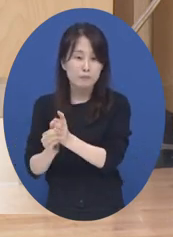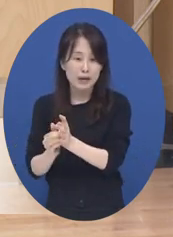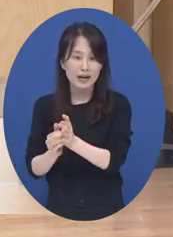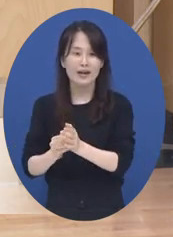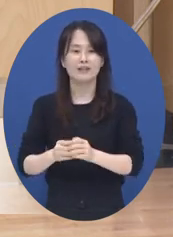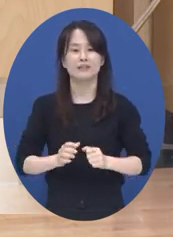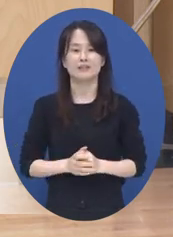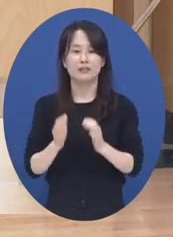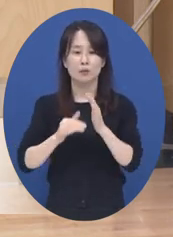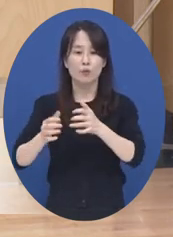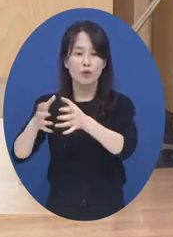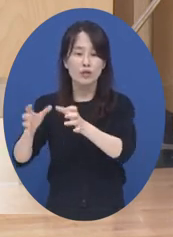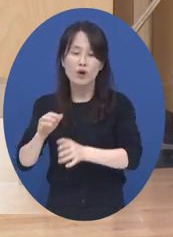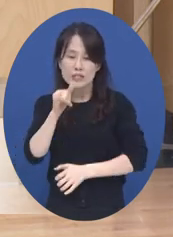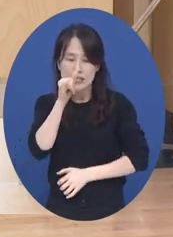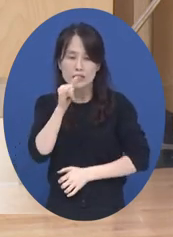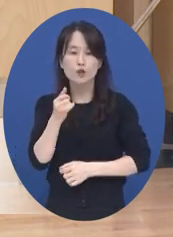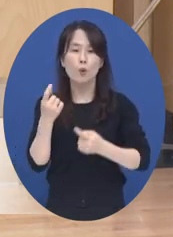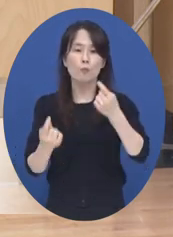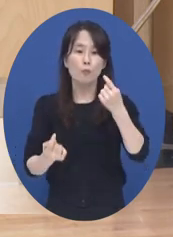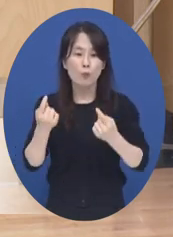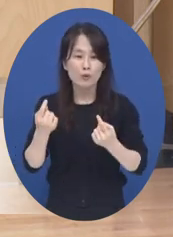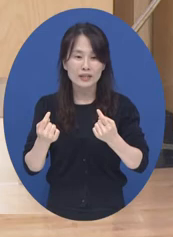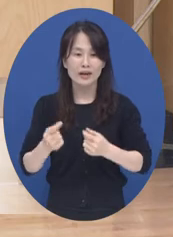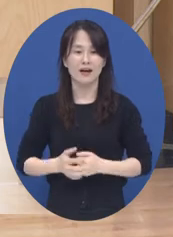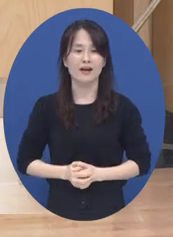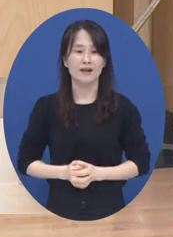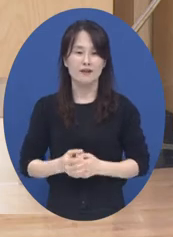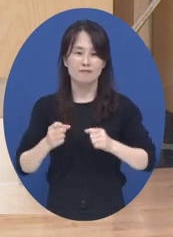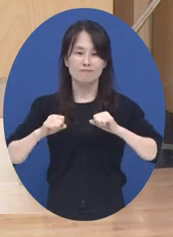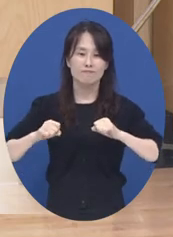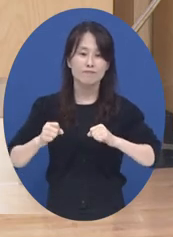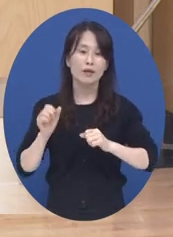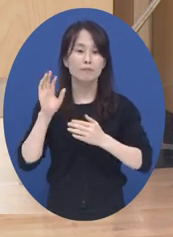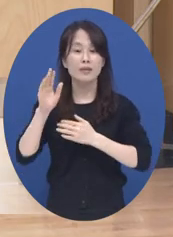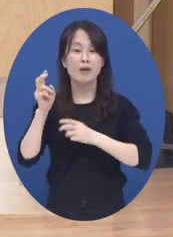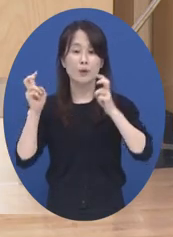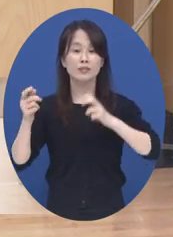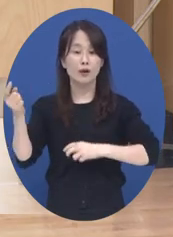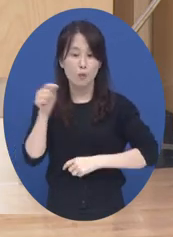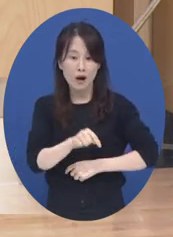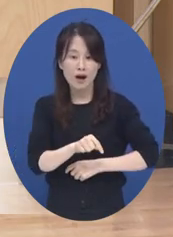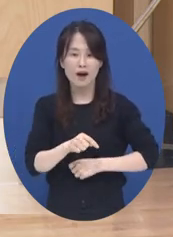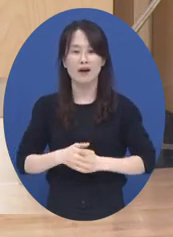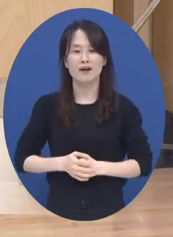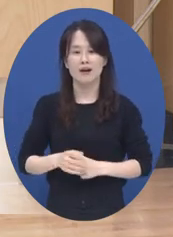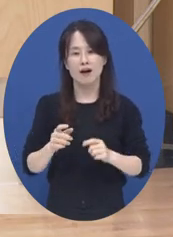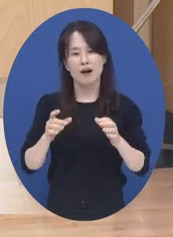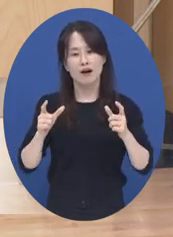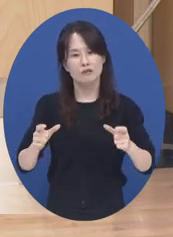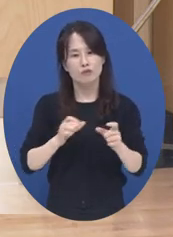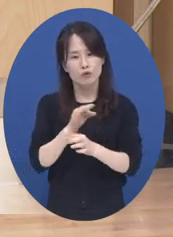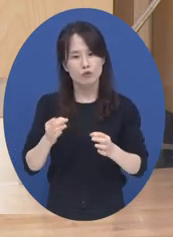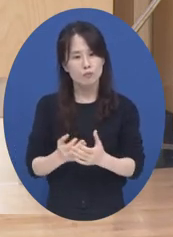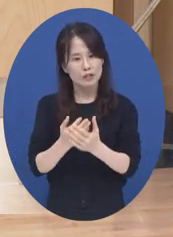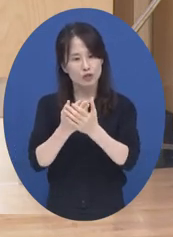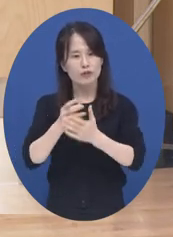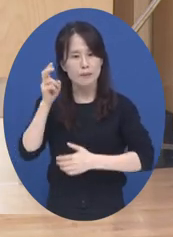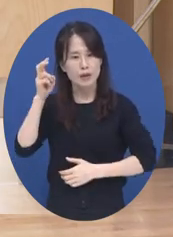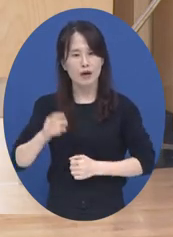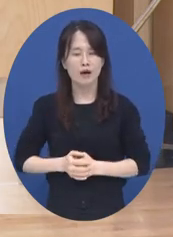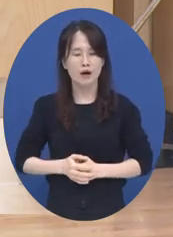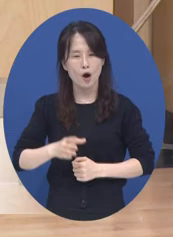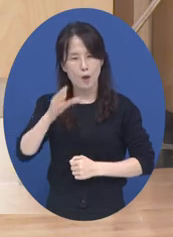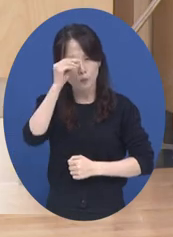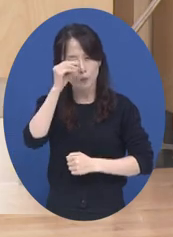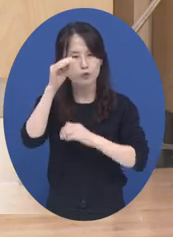오히려 공공기관들이 있는 경우보다는 오히려 활력 넘치는 미래 기업들이 들어오면 훨씬 더 지역 경제 날